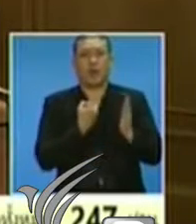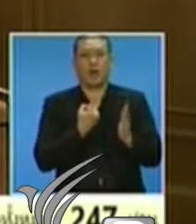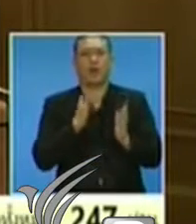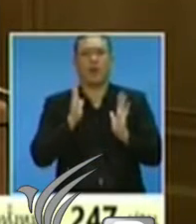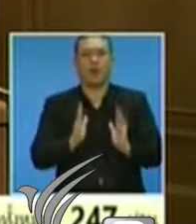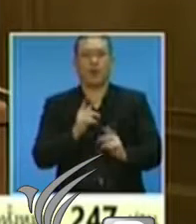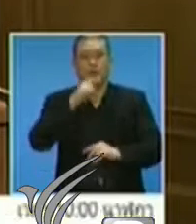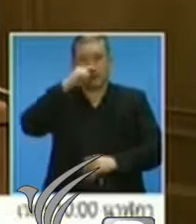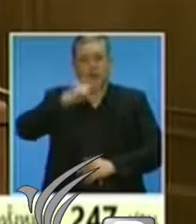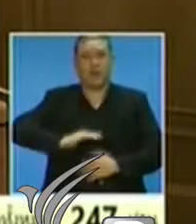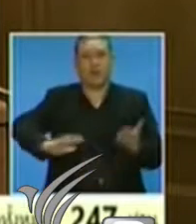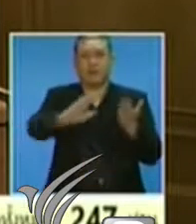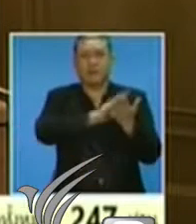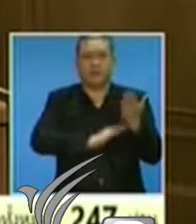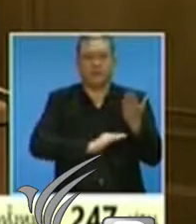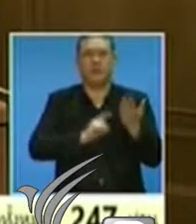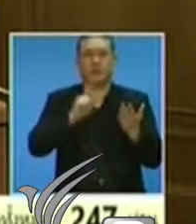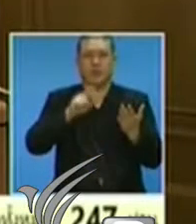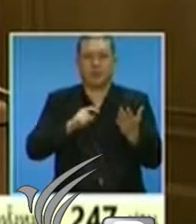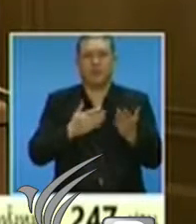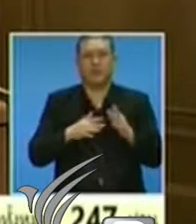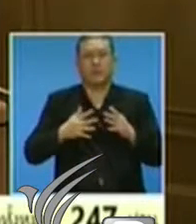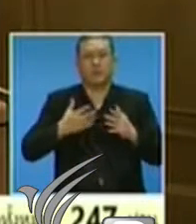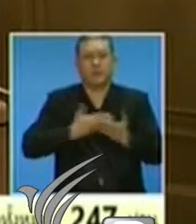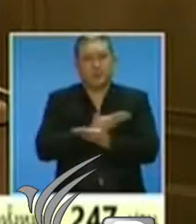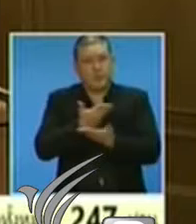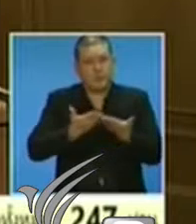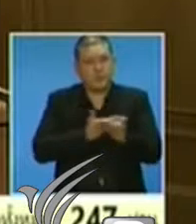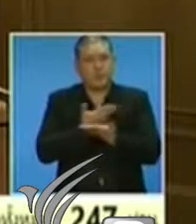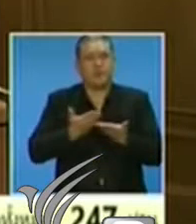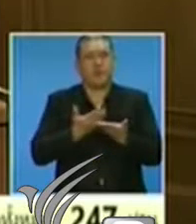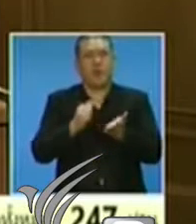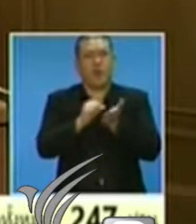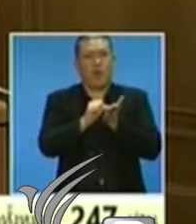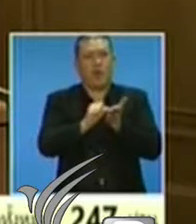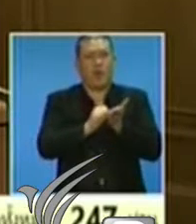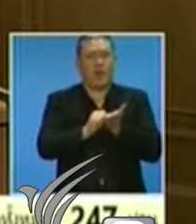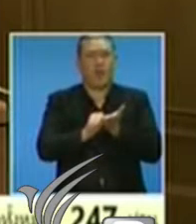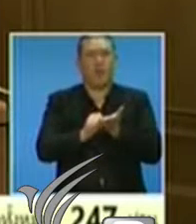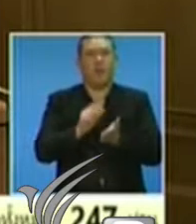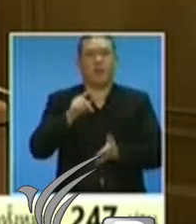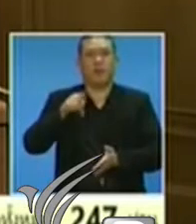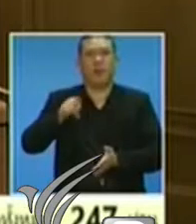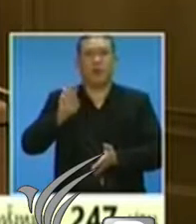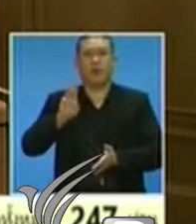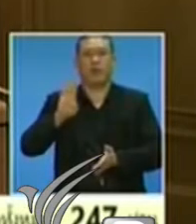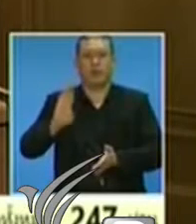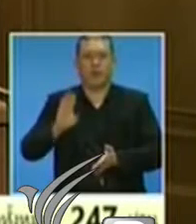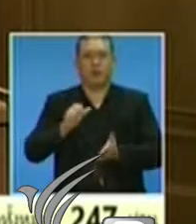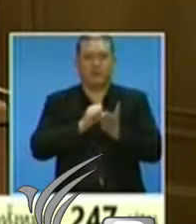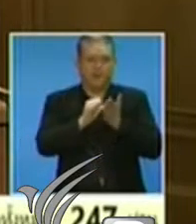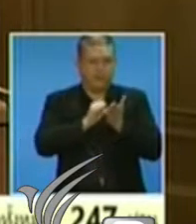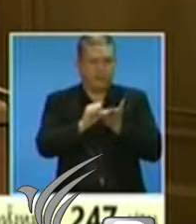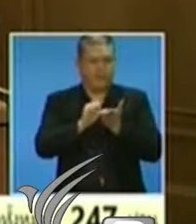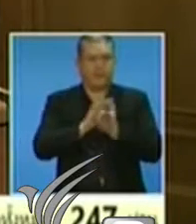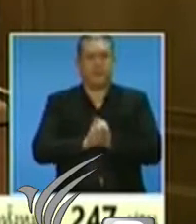ะต้องเข้ามารับผิดชอบรับหน้าที่ในการแก้ไขกฎหมายนี้ครับและเนื่องจากการ